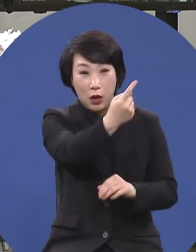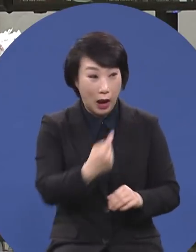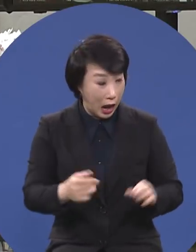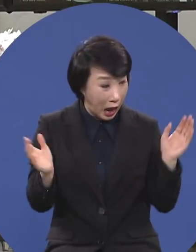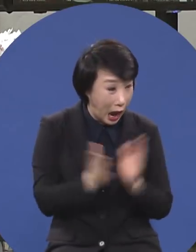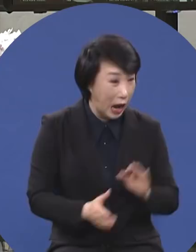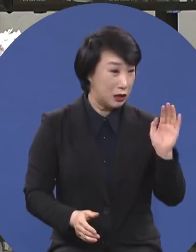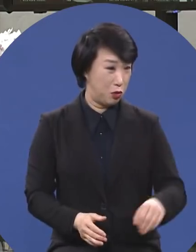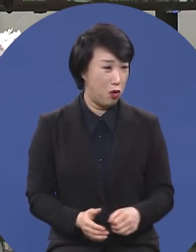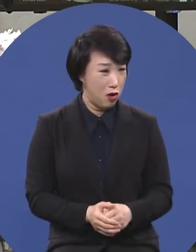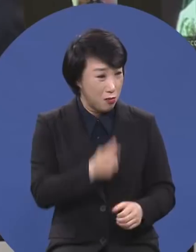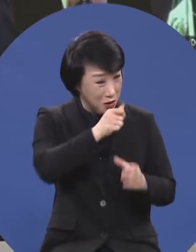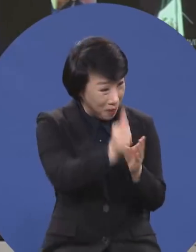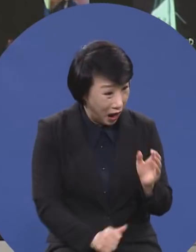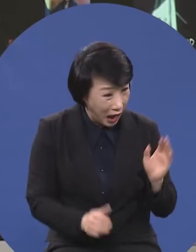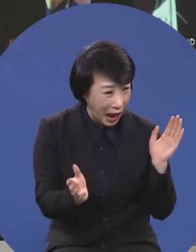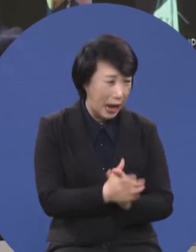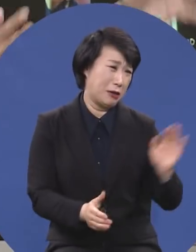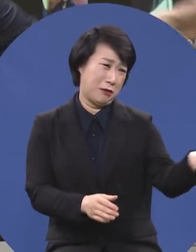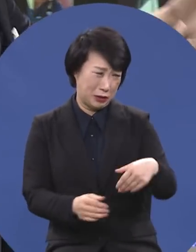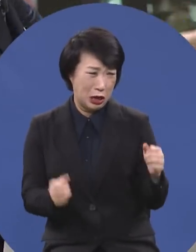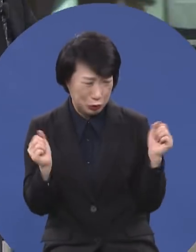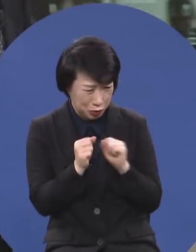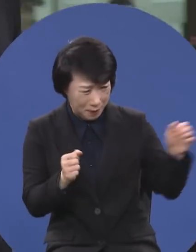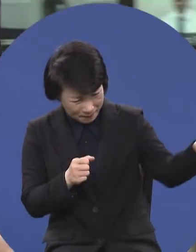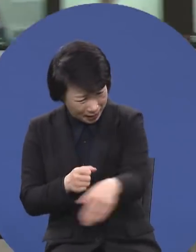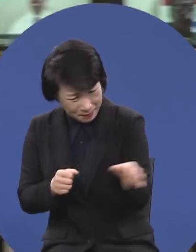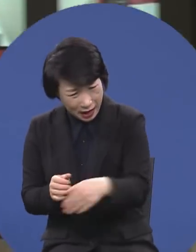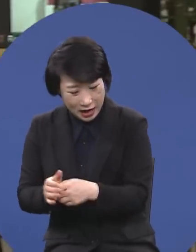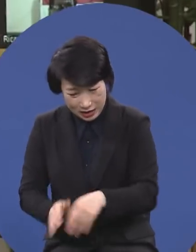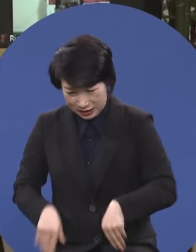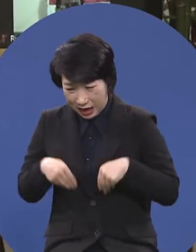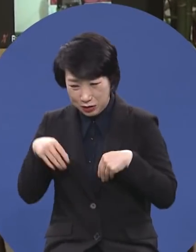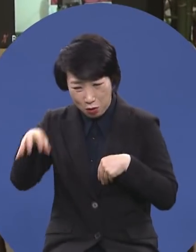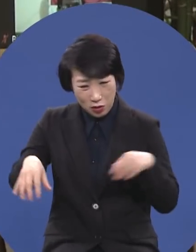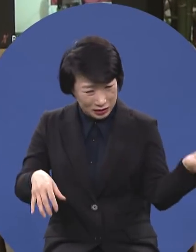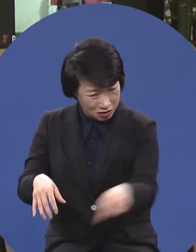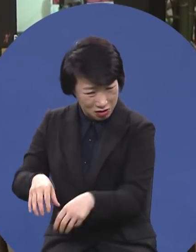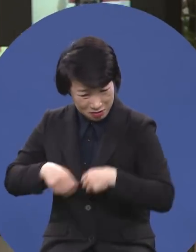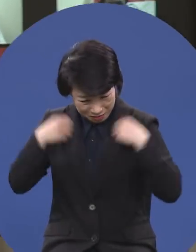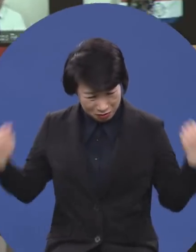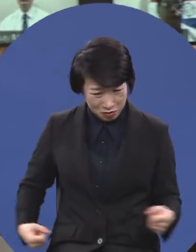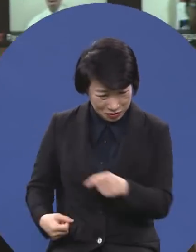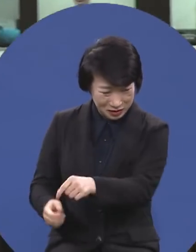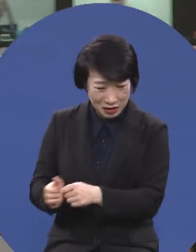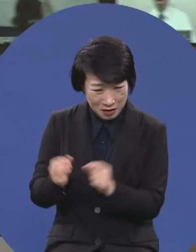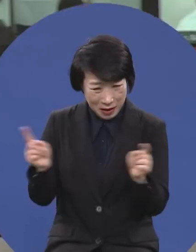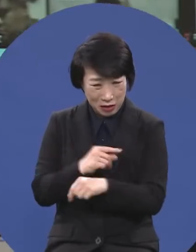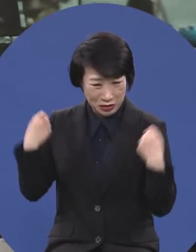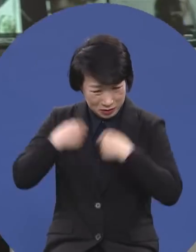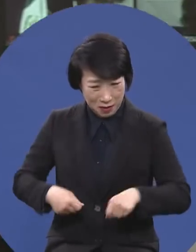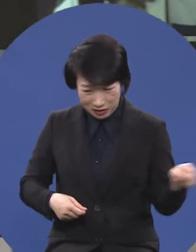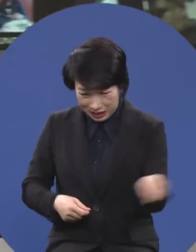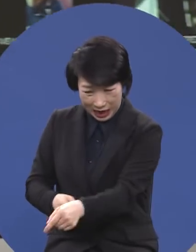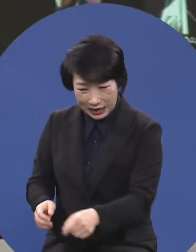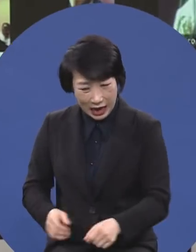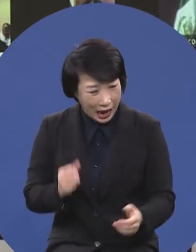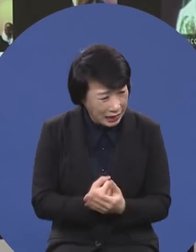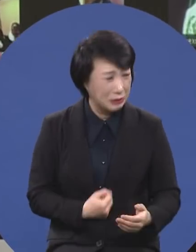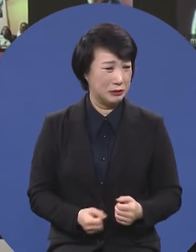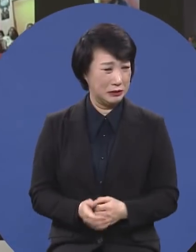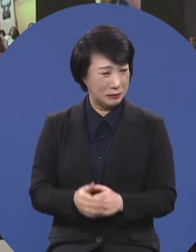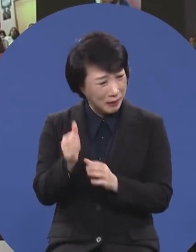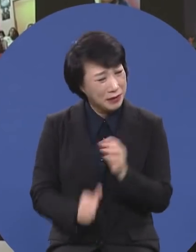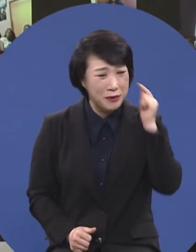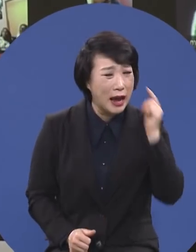빠졌어. 어서 와. 어서 아랫방으로 가. 따뜻한 데 앉아. 옷 벗어. 그 사람도 바꿔 입어. 어떻게 해서